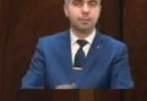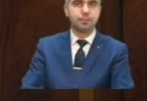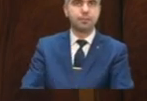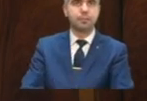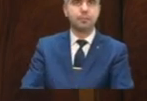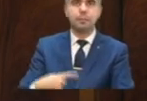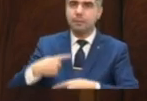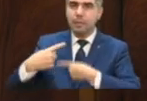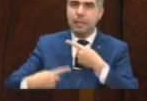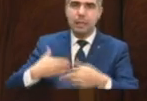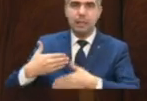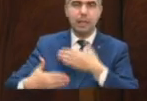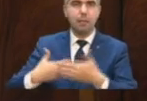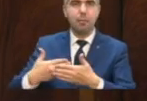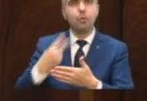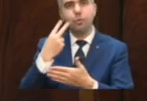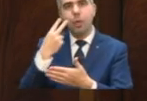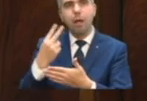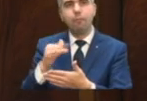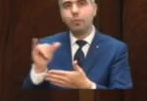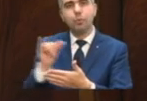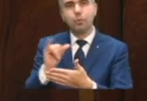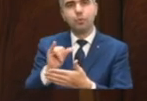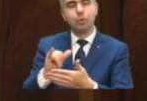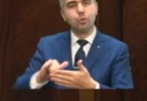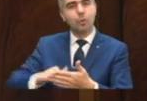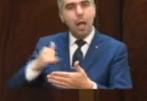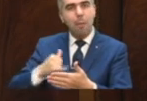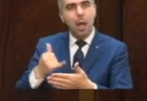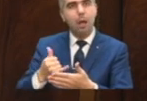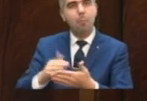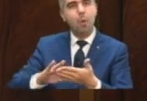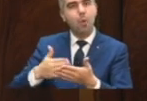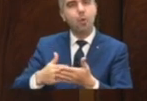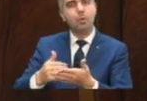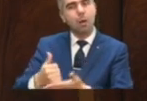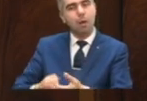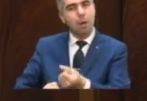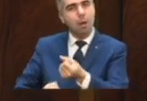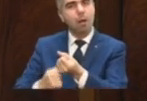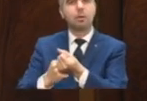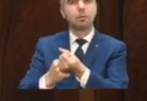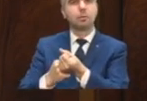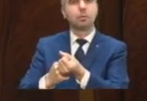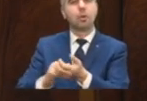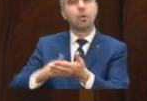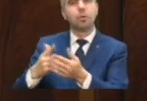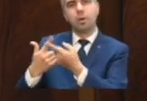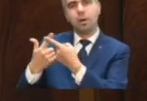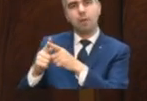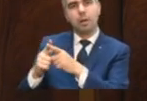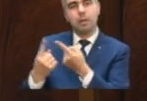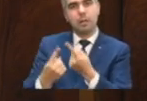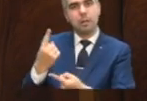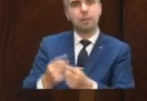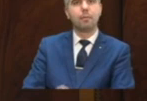مرة ندورو بجنابنا ونشوفو فين وصلنا، الشباب ديالنا فين وصل، أشنو هما الكفاءات ديالو، أشنو هما الإنجازات ديال بلادنا. ظهر